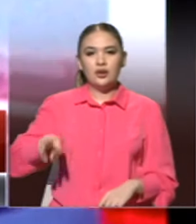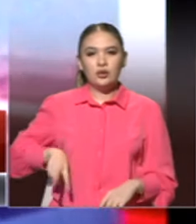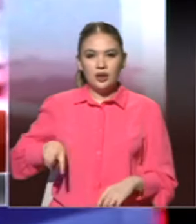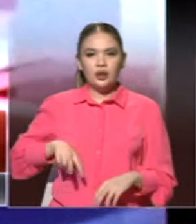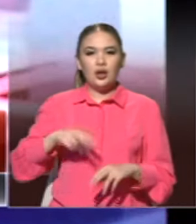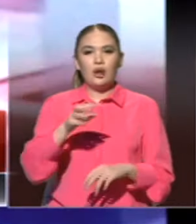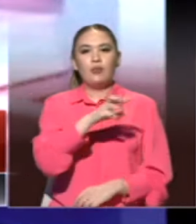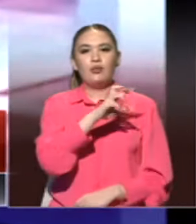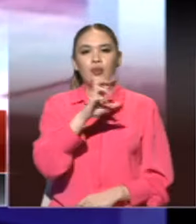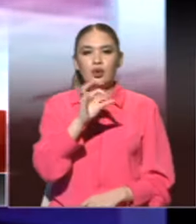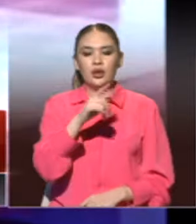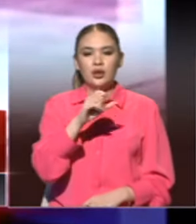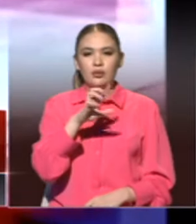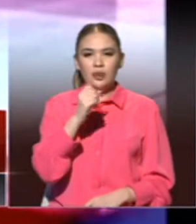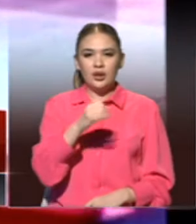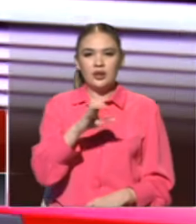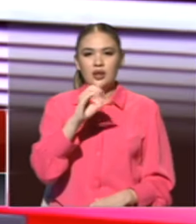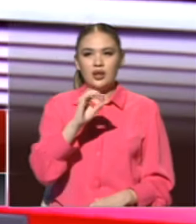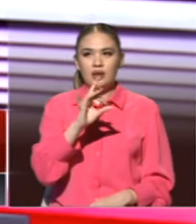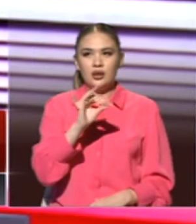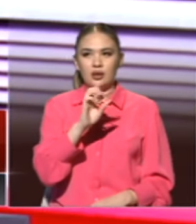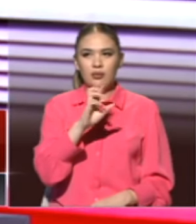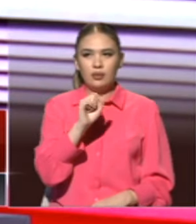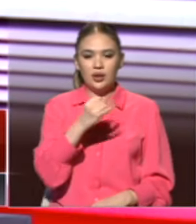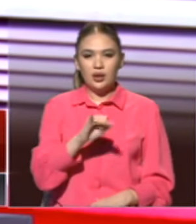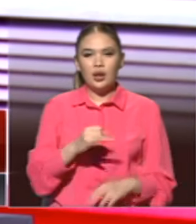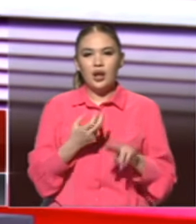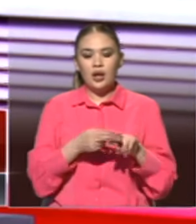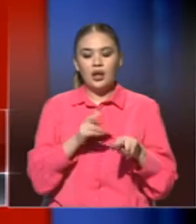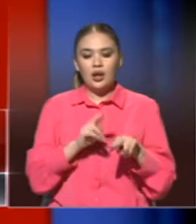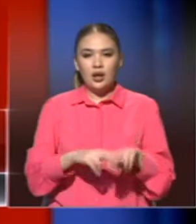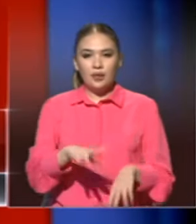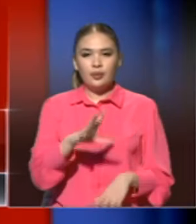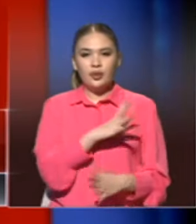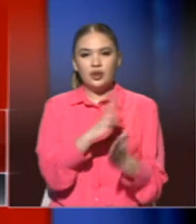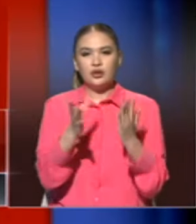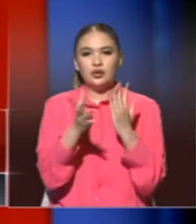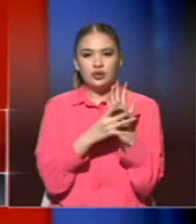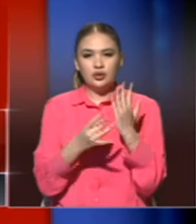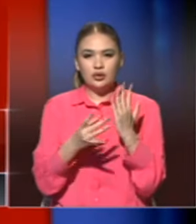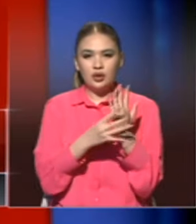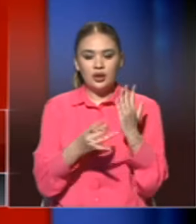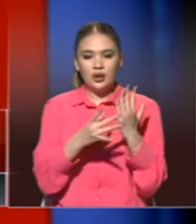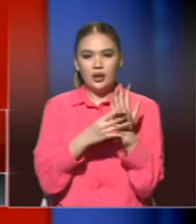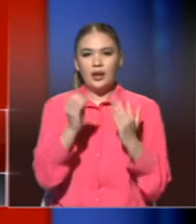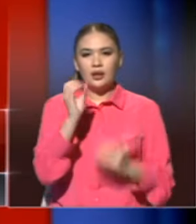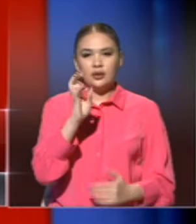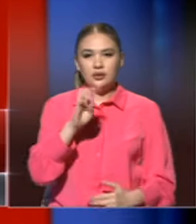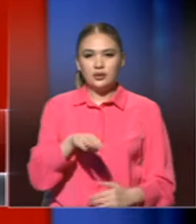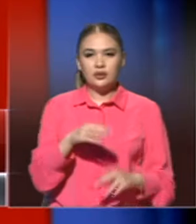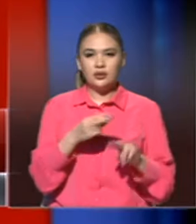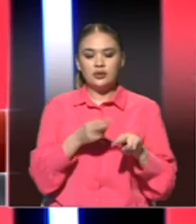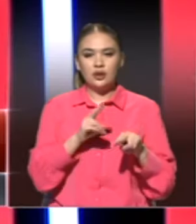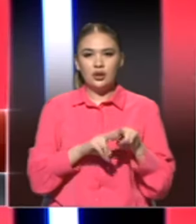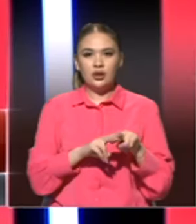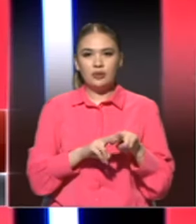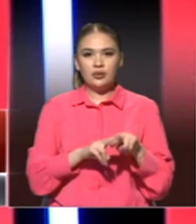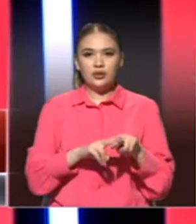Бөгенбай Серікбай. Ұлттық бірыңғай тестілеудің жалпы білім жүйесіне енгізілгелі балалардың білім